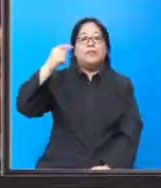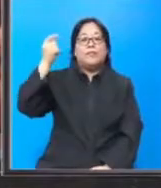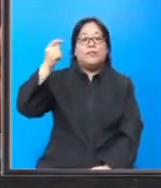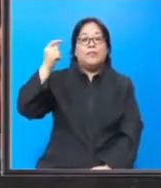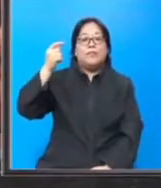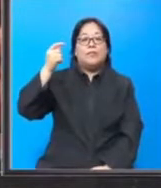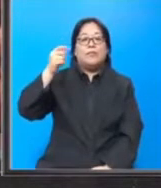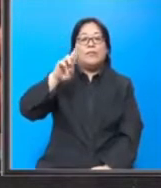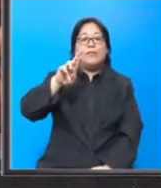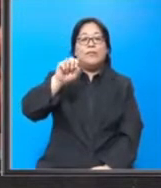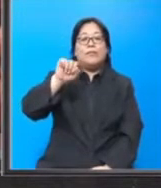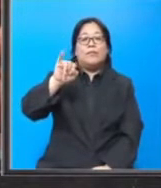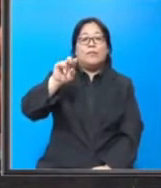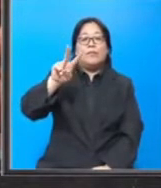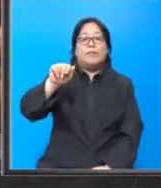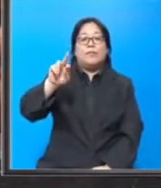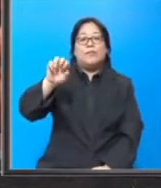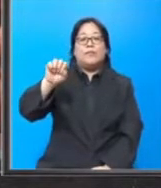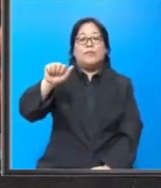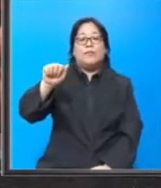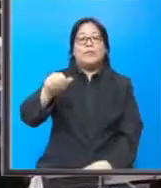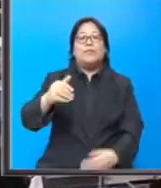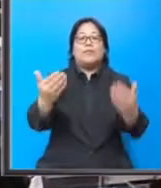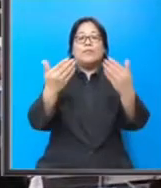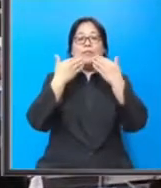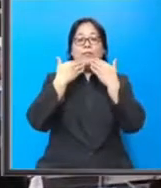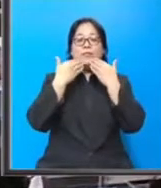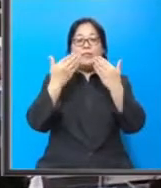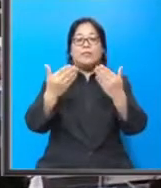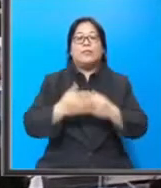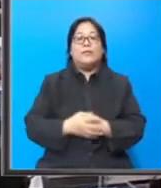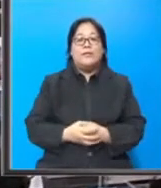Juan Alcivarasa. Terima kasih,